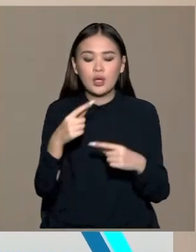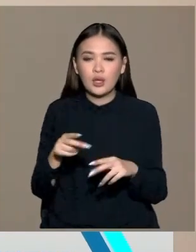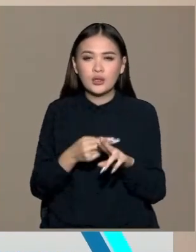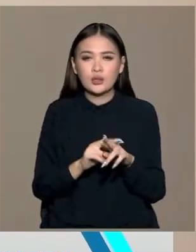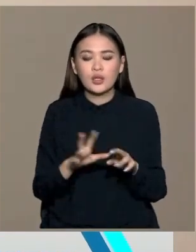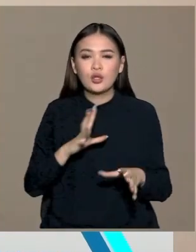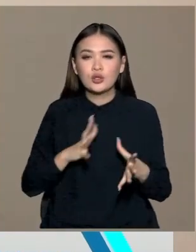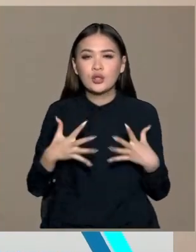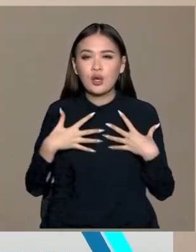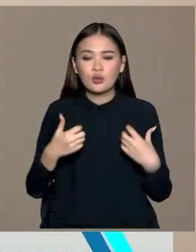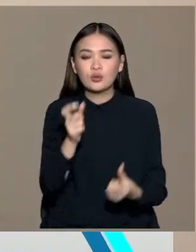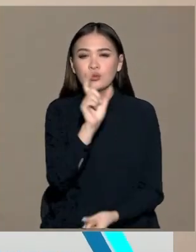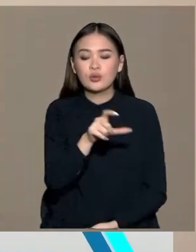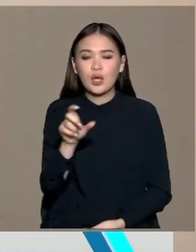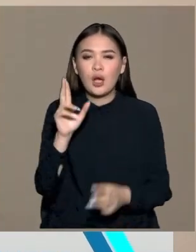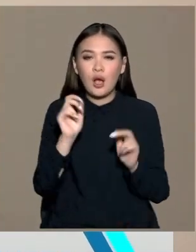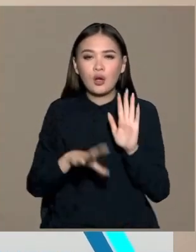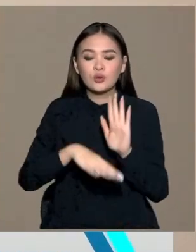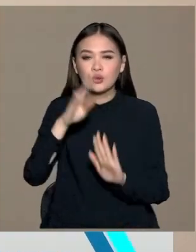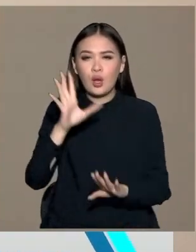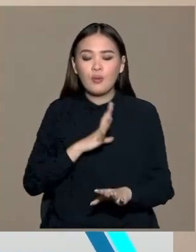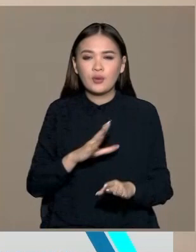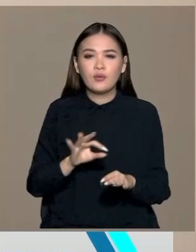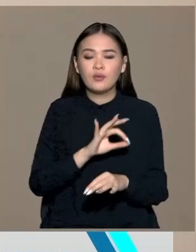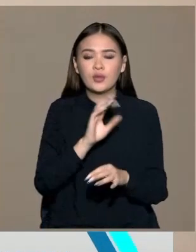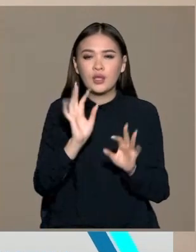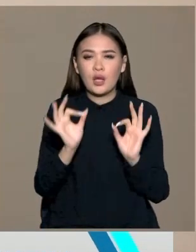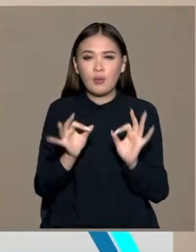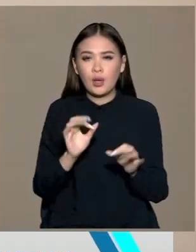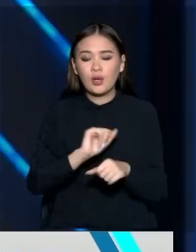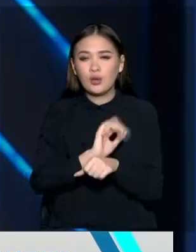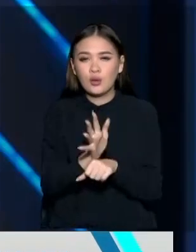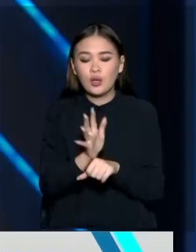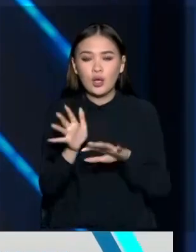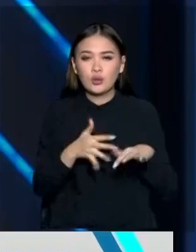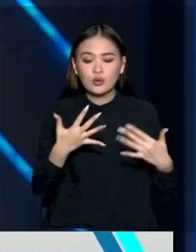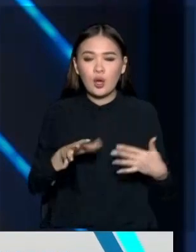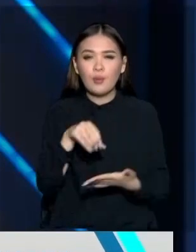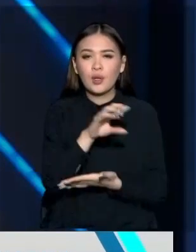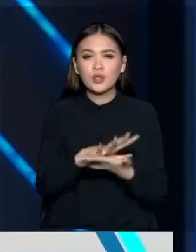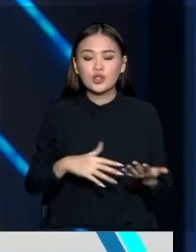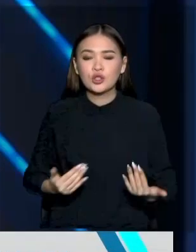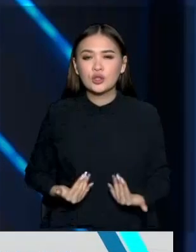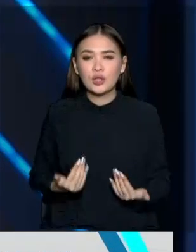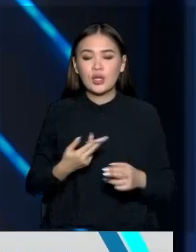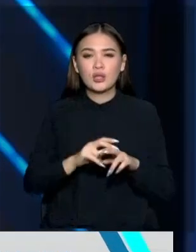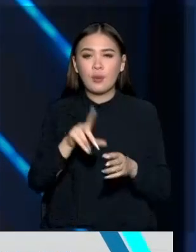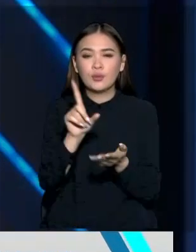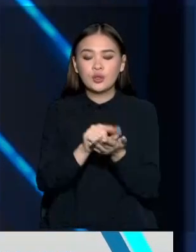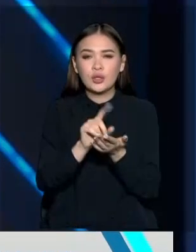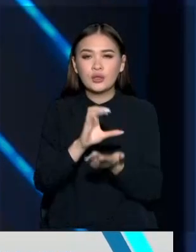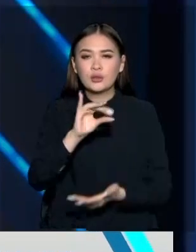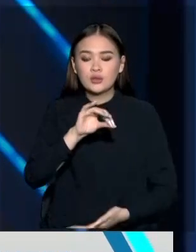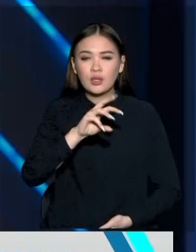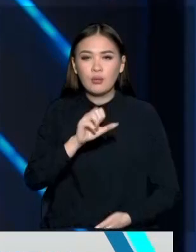смотреть на состояние здоровья нашей граждан да Как оно улучшилось восстановилось ли после ковида на продолжительность жизни и в целом на пенсионную систему